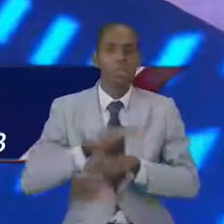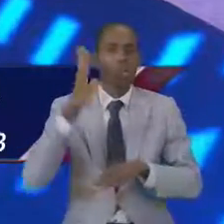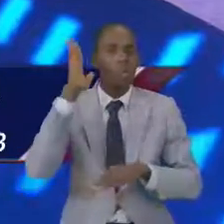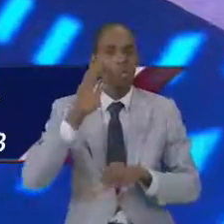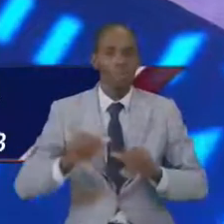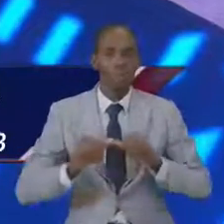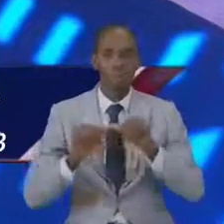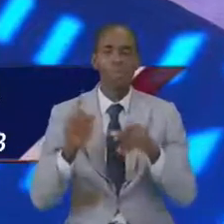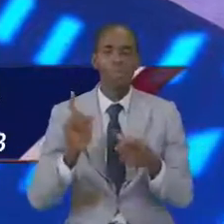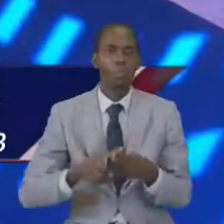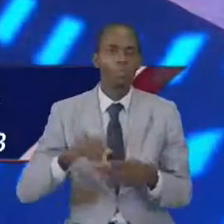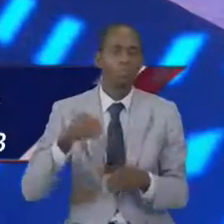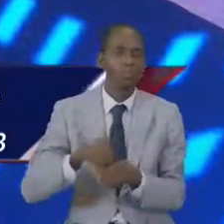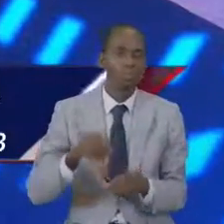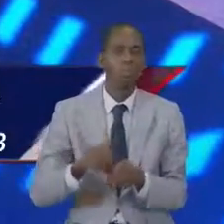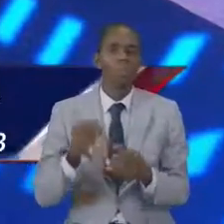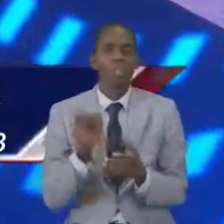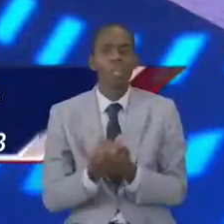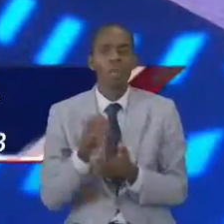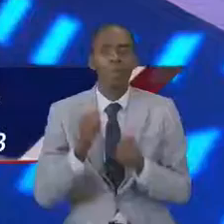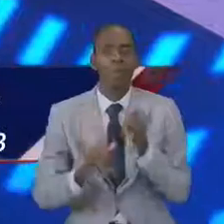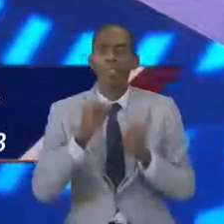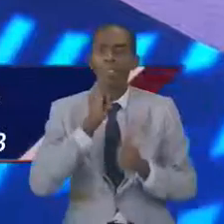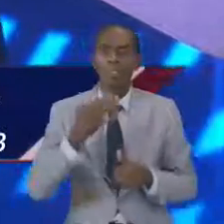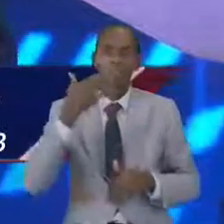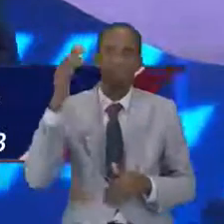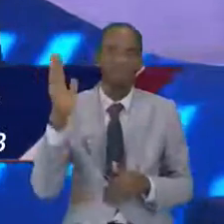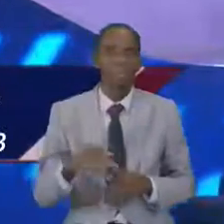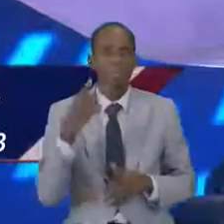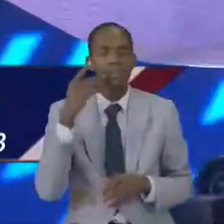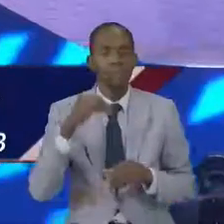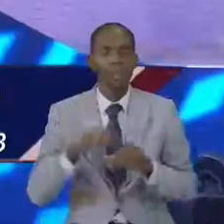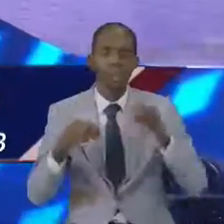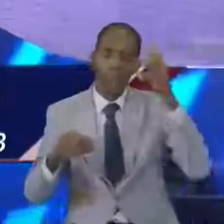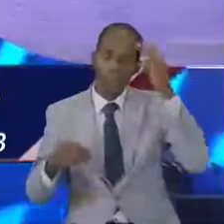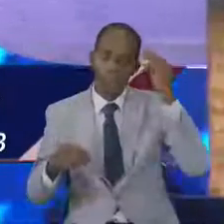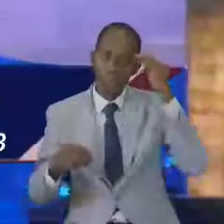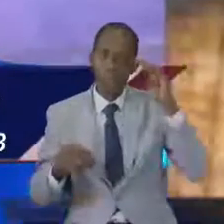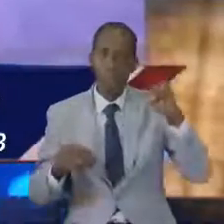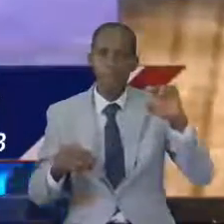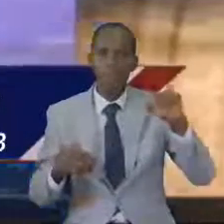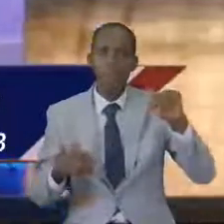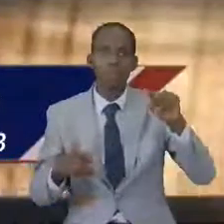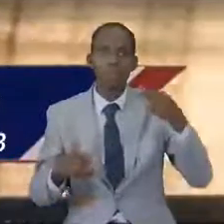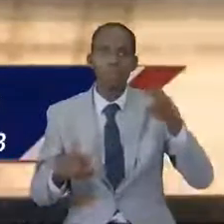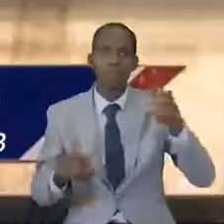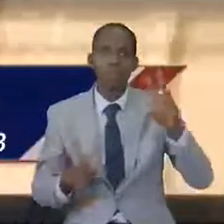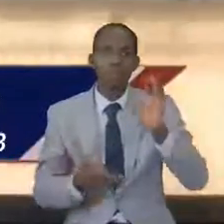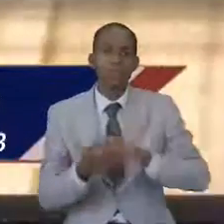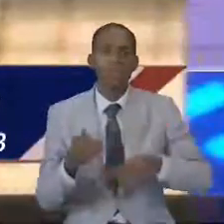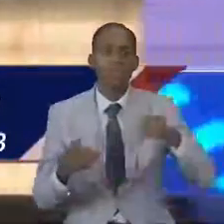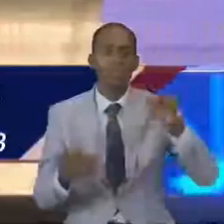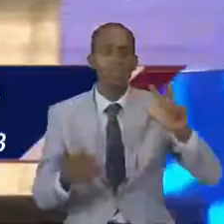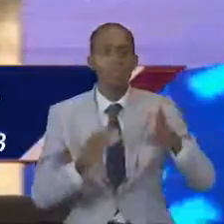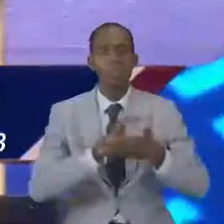continuer à planter à semer ce qui est mauvais dans Matthieu chapitre 13 verset 24 Matthieu